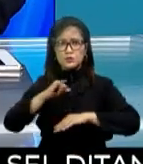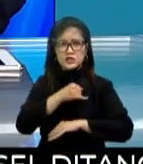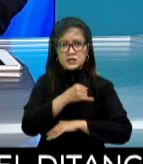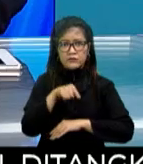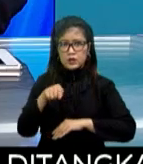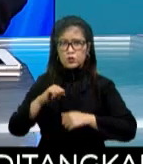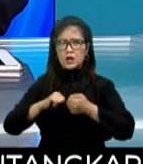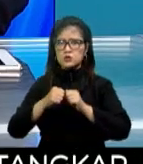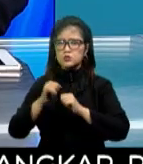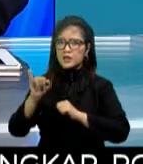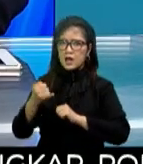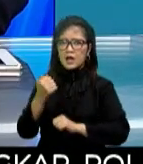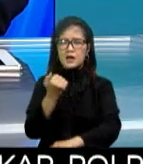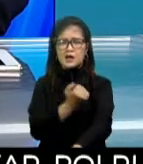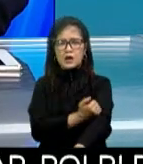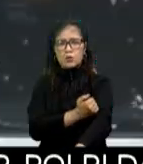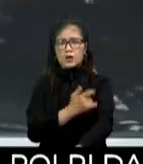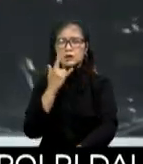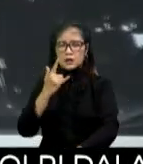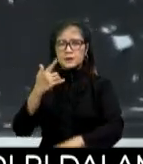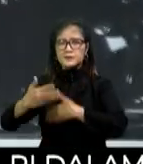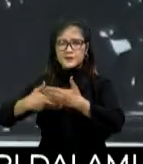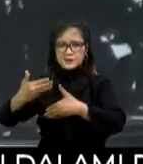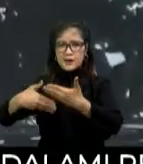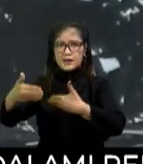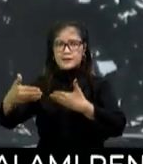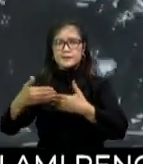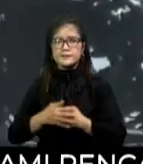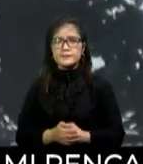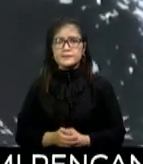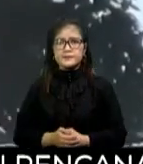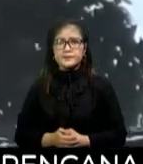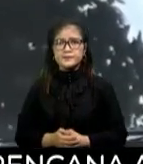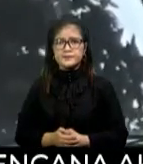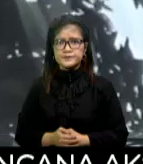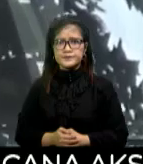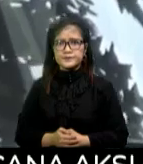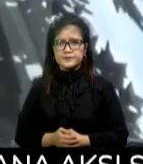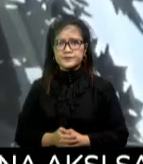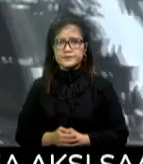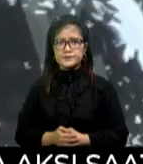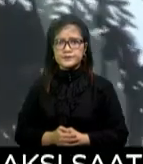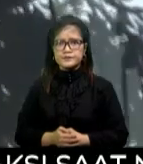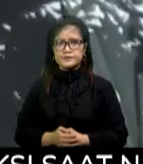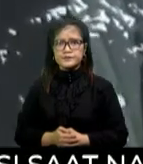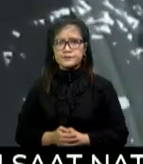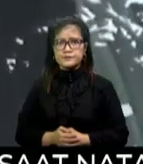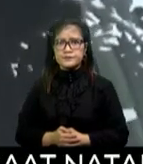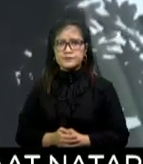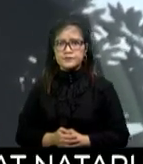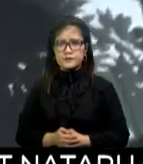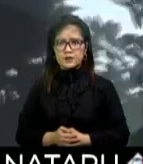tetap berjalan hai hai hai hai Hai di kolom kota Direktorat